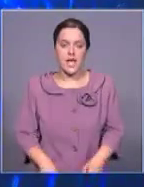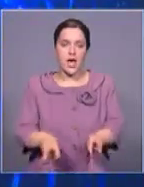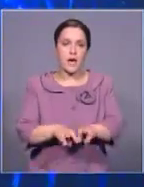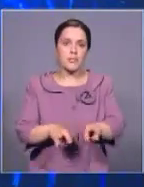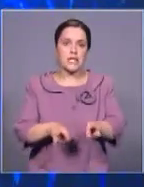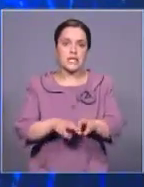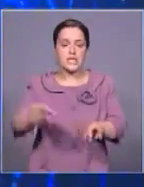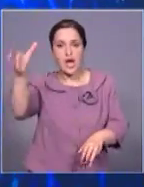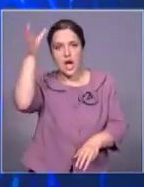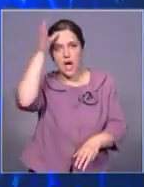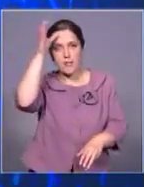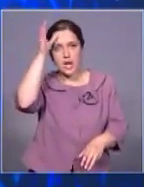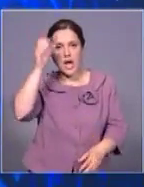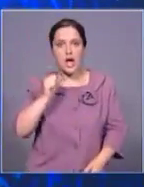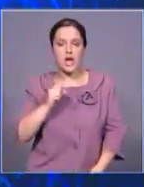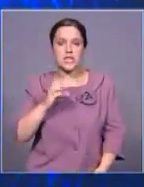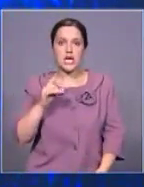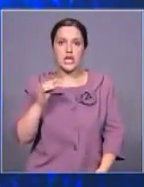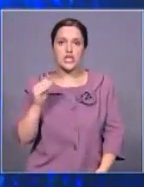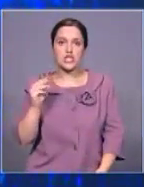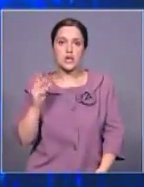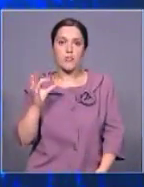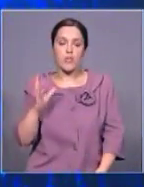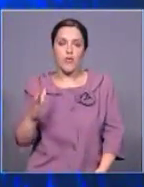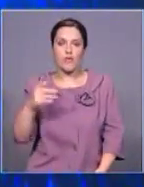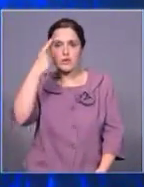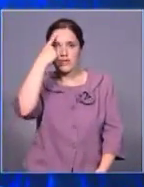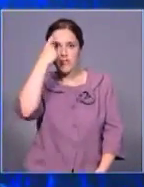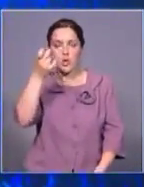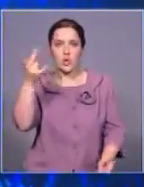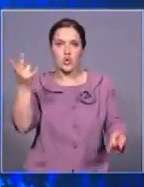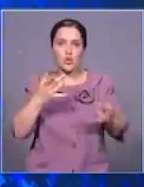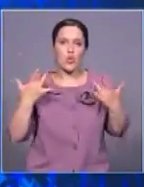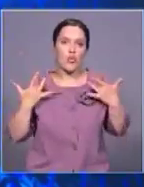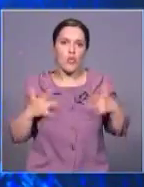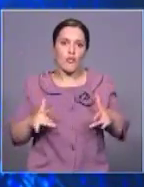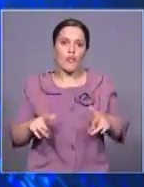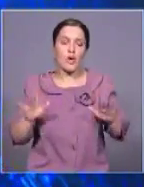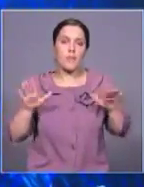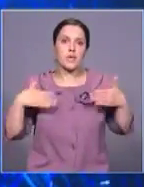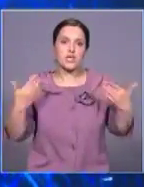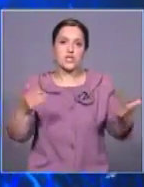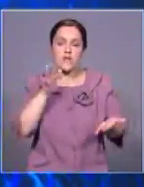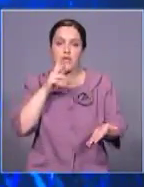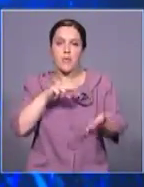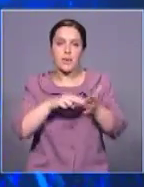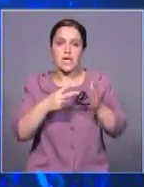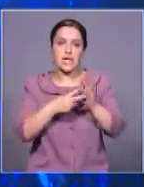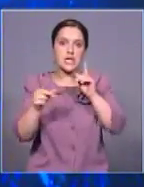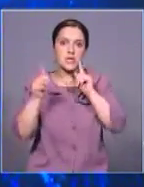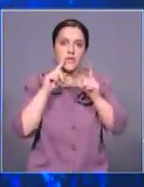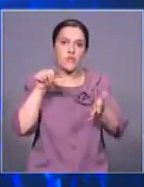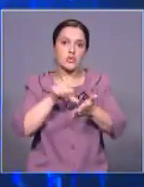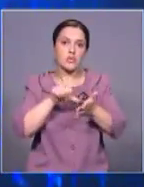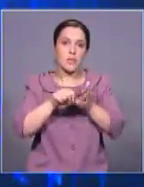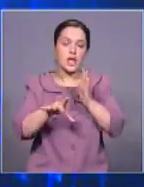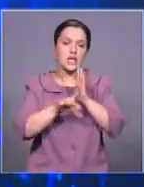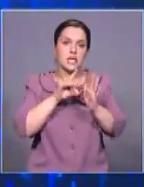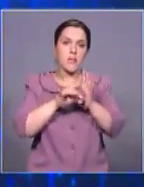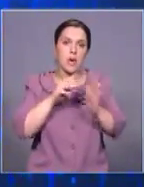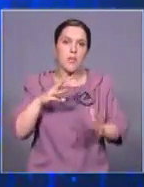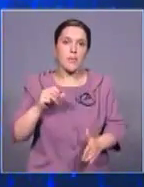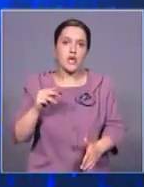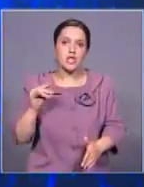Министра образования и науки Аслана Саринджипова просят подать в отставку. С таким предложением во время пленарного заседания выступил